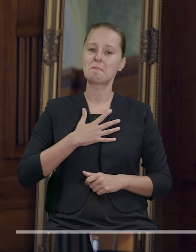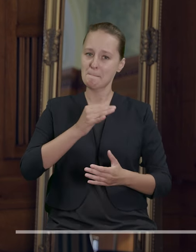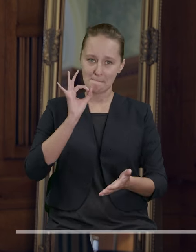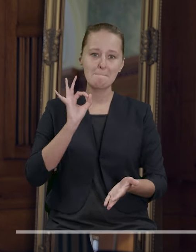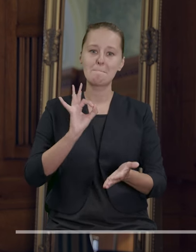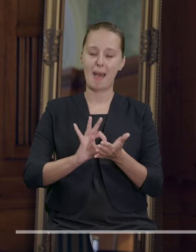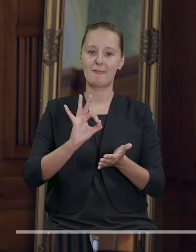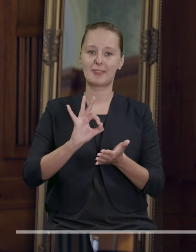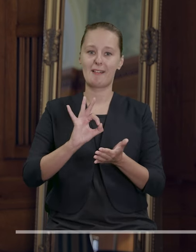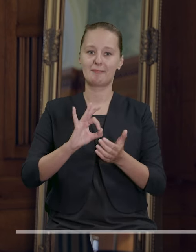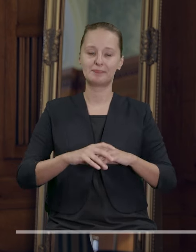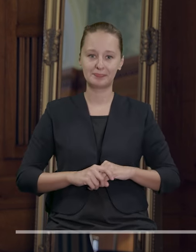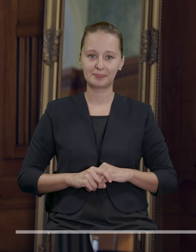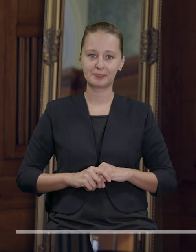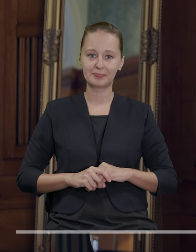pewna, że